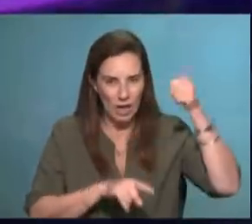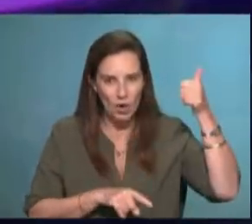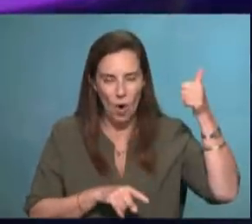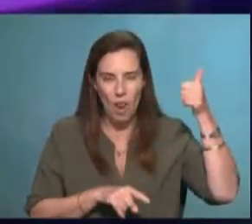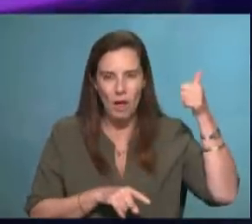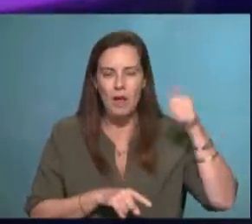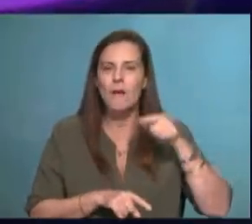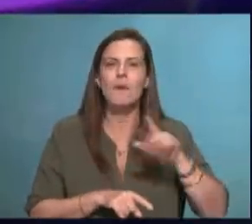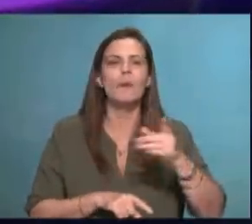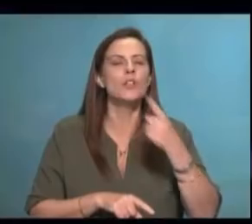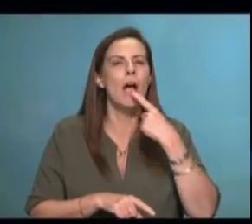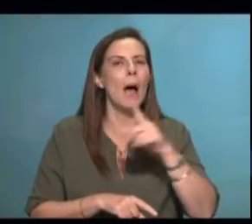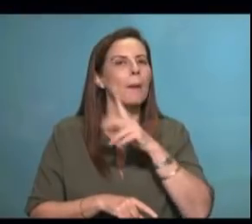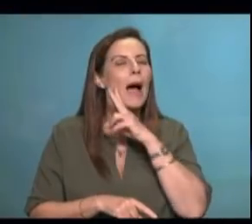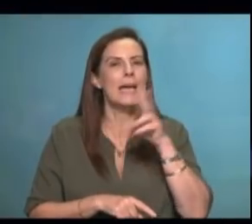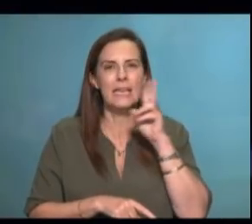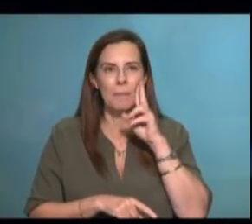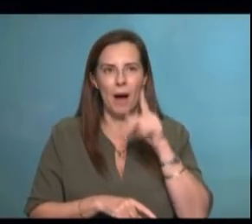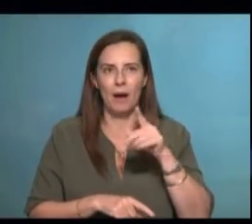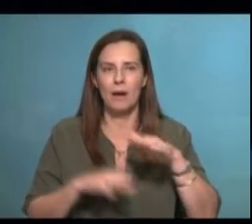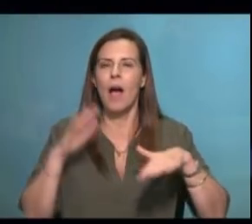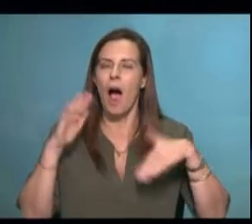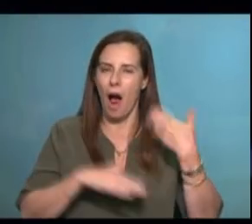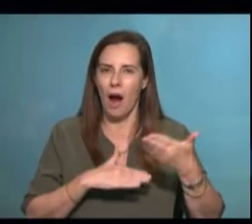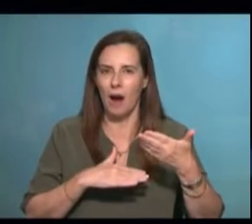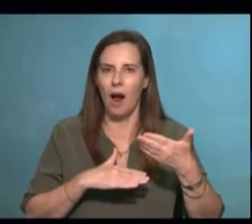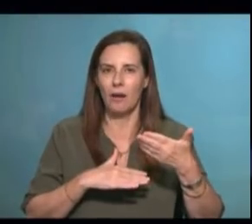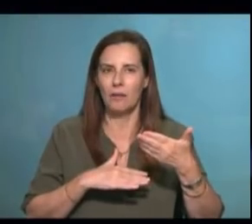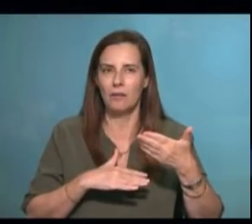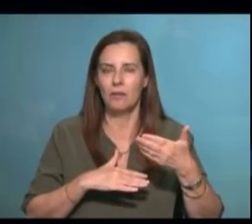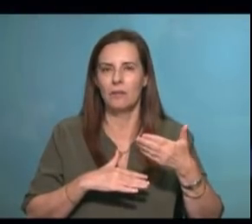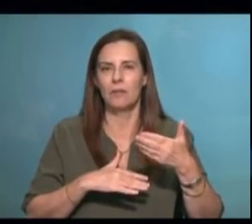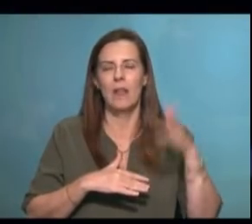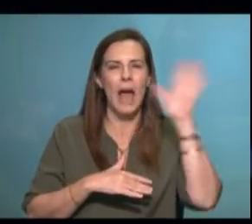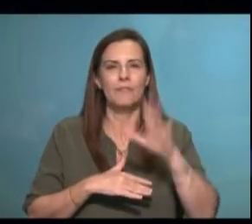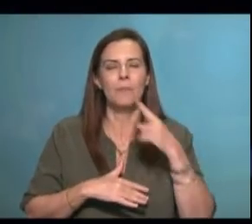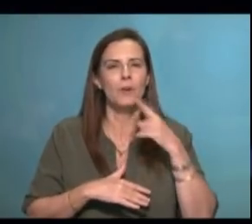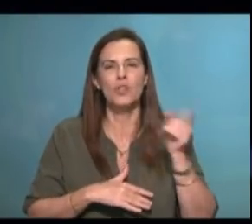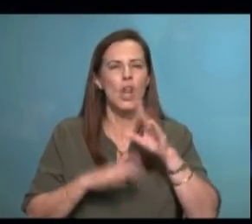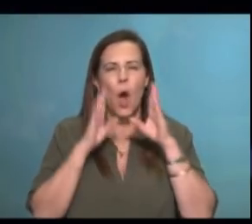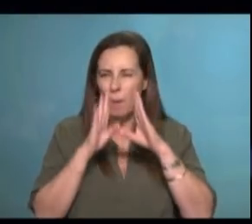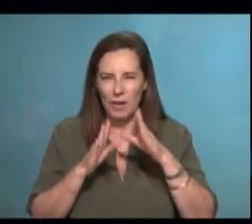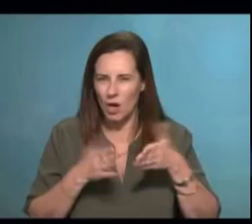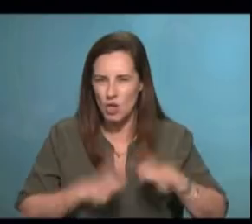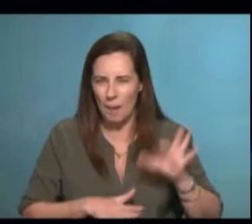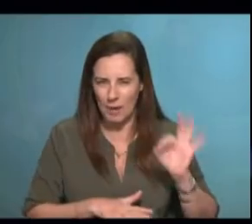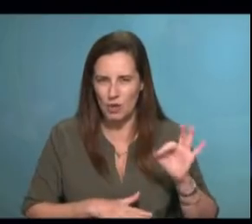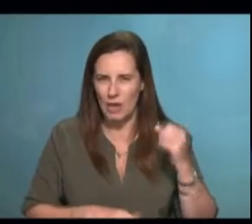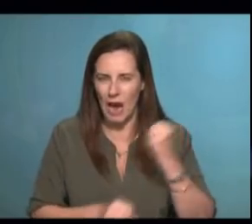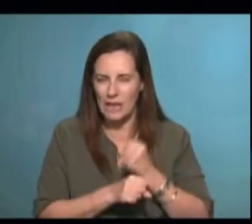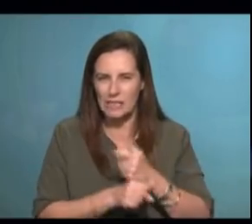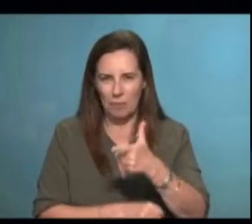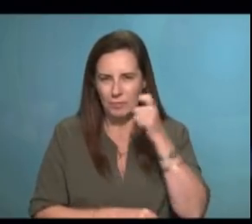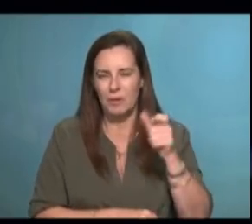והנה מה שאומרת האימא, לאחר מכן, לכלי התקשורת המקומיים, היא אומרת שהיא בעצם לא מאמינה שבנה עשה פיגוע, והיא